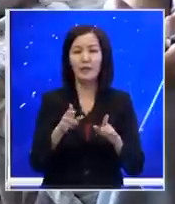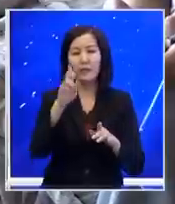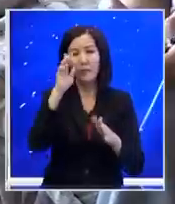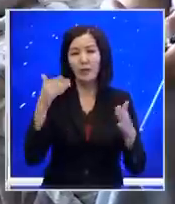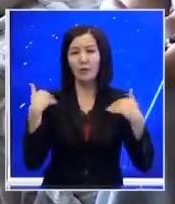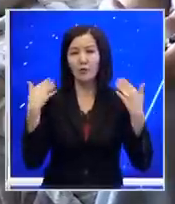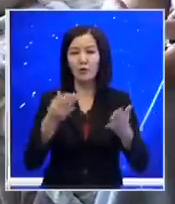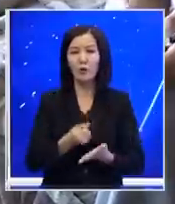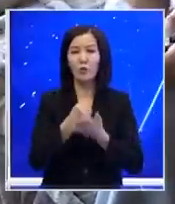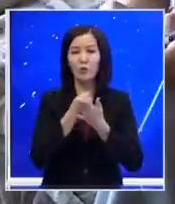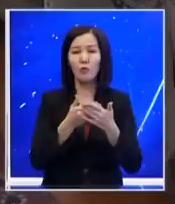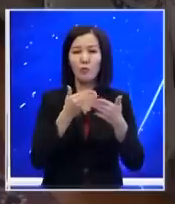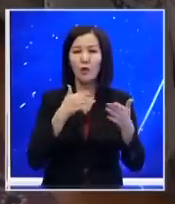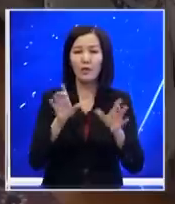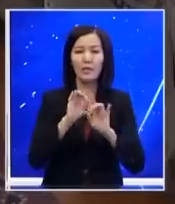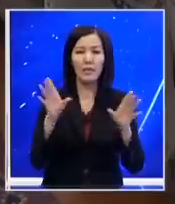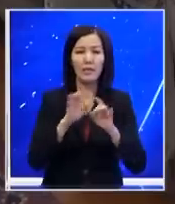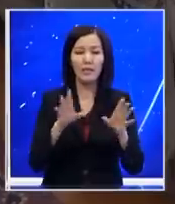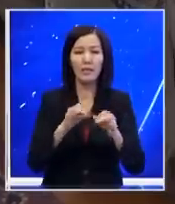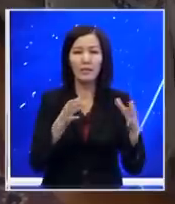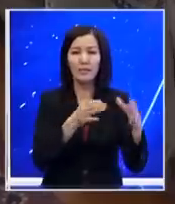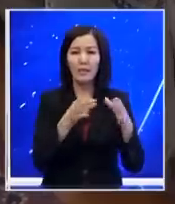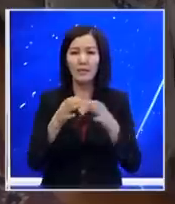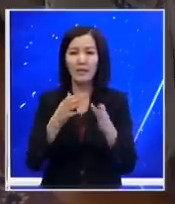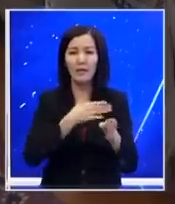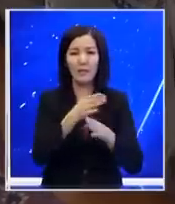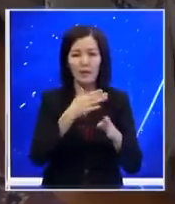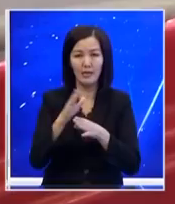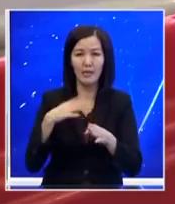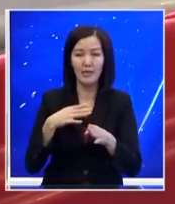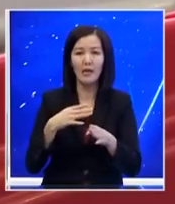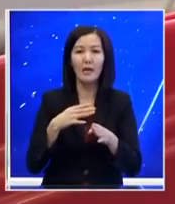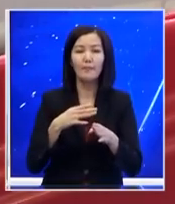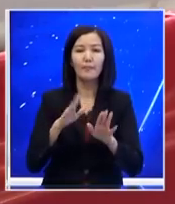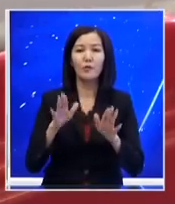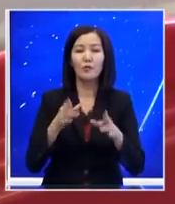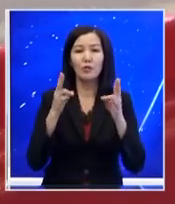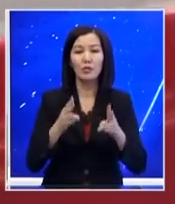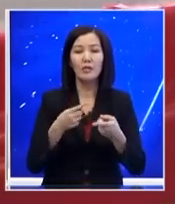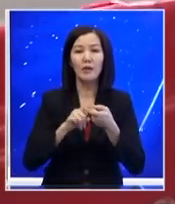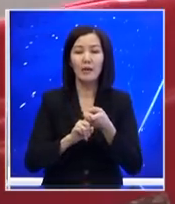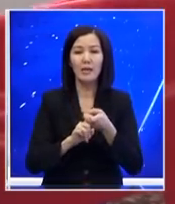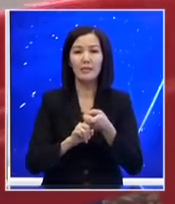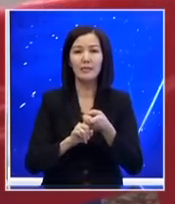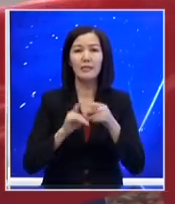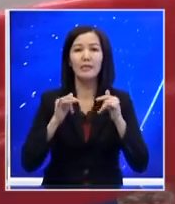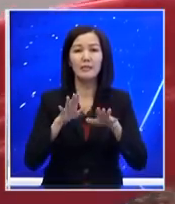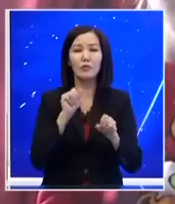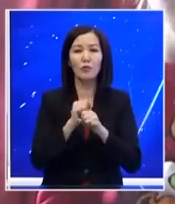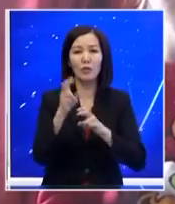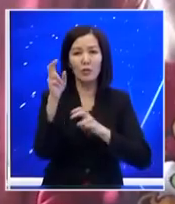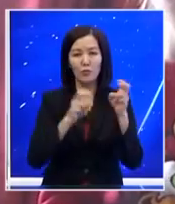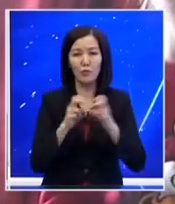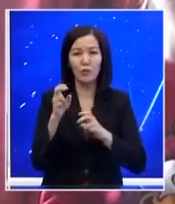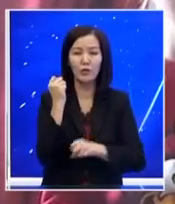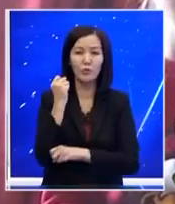ұсынған қолдау түрі бұған дейін айтылған белгілі санаттағы адамдар ғана берілмек. Олардың арасында төтенше жағдайға байланысты ісін тоқтатқан өндіріс